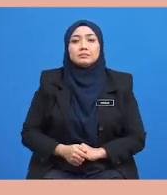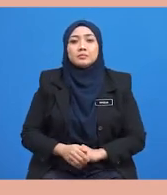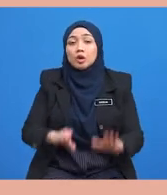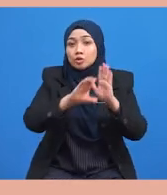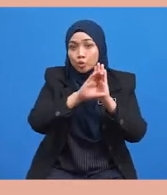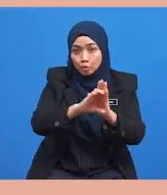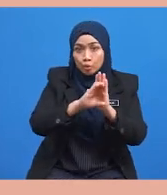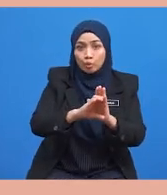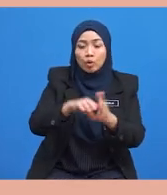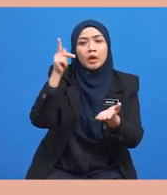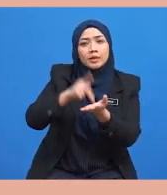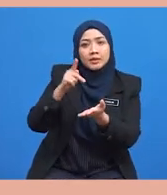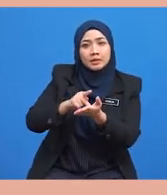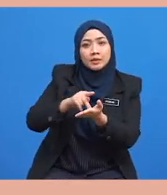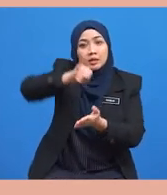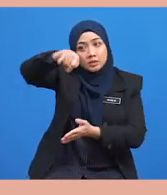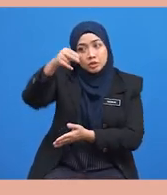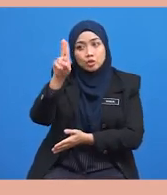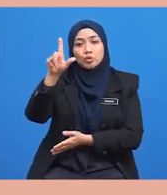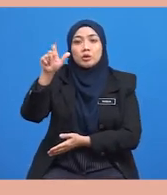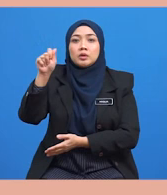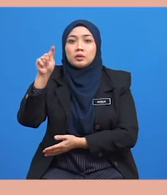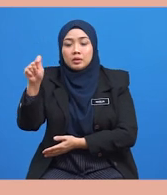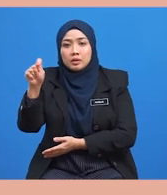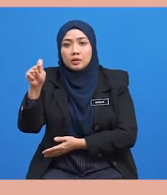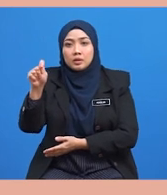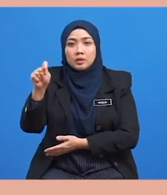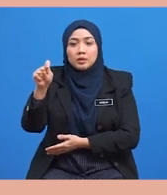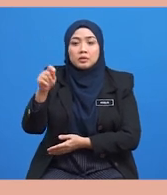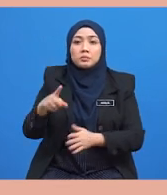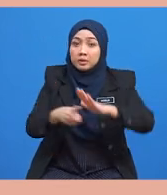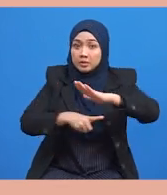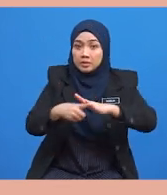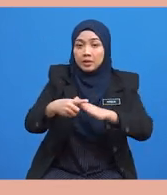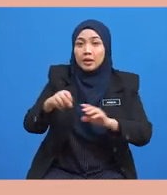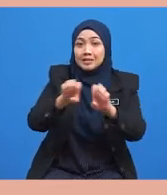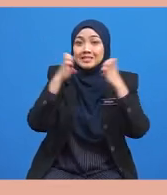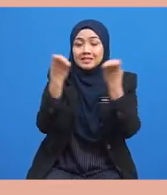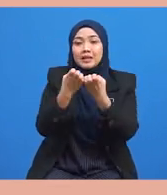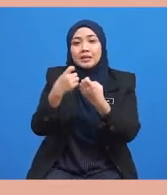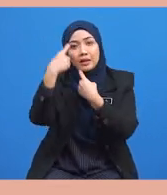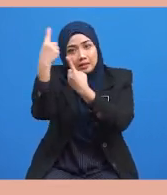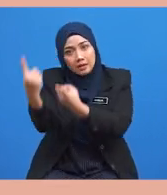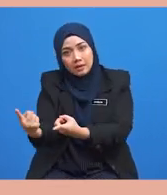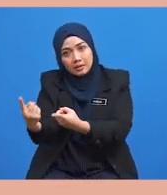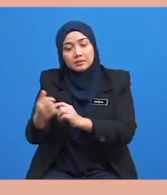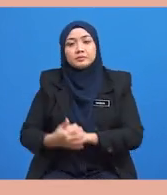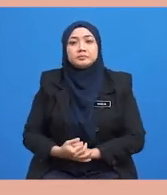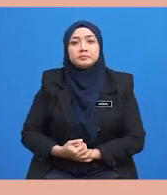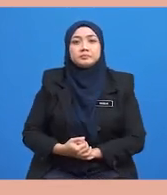tunjukkan contoh pengiraan julat berdasarkan set data yang dipaparkan. Set data tersebut